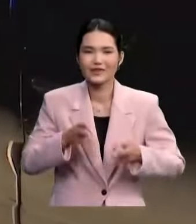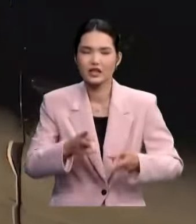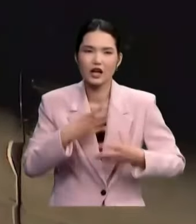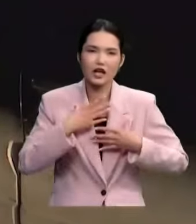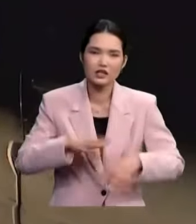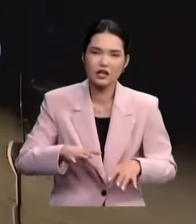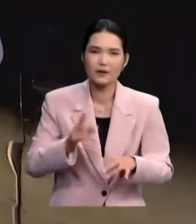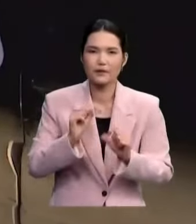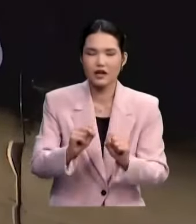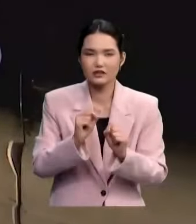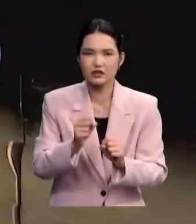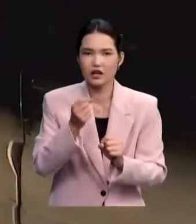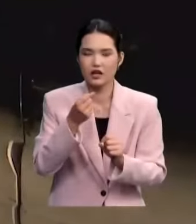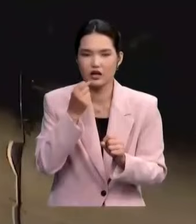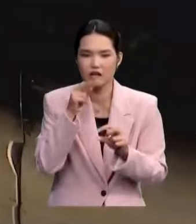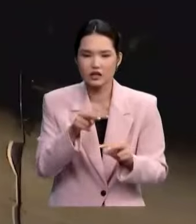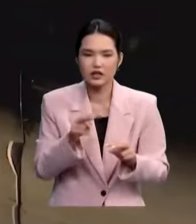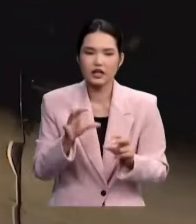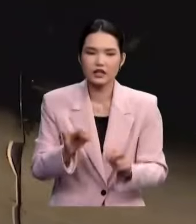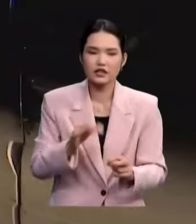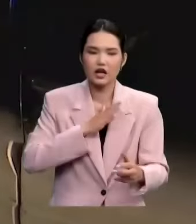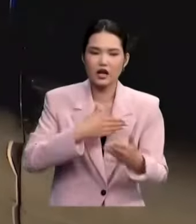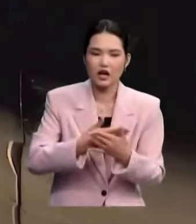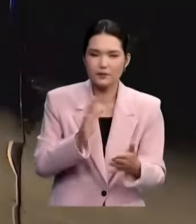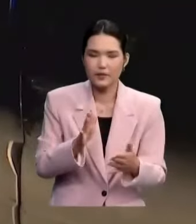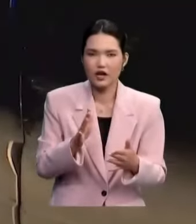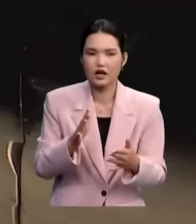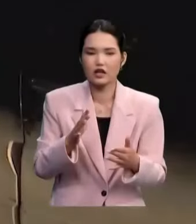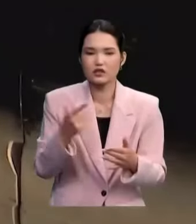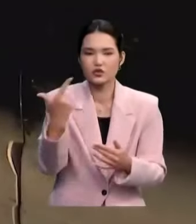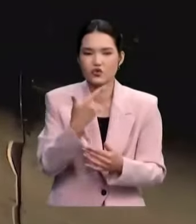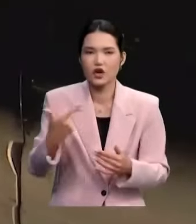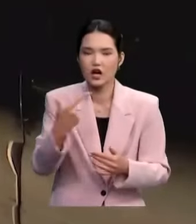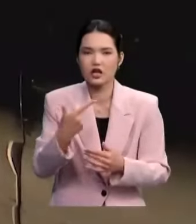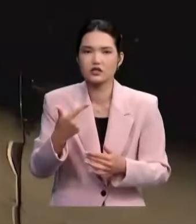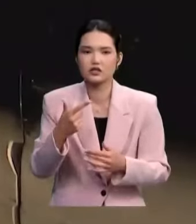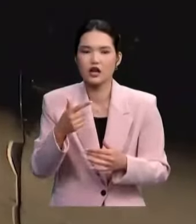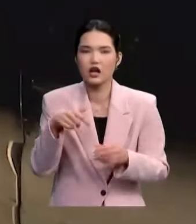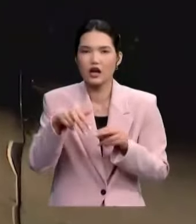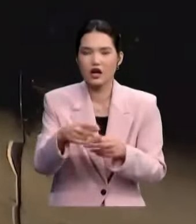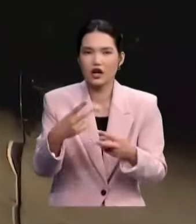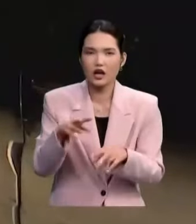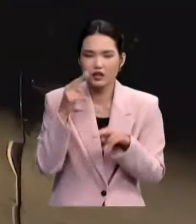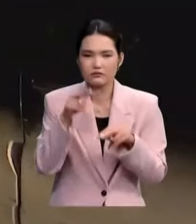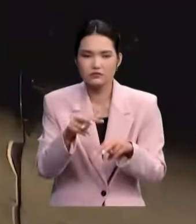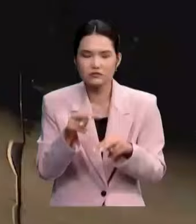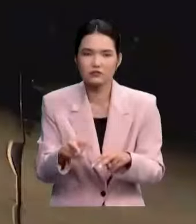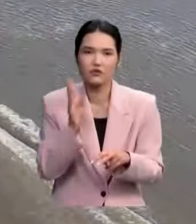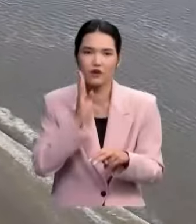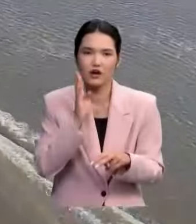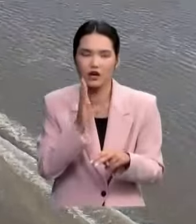преступлений, а также недопущению гражданских лиц в ночное время на воду, так как это очень